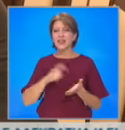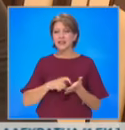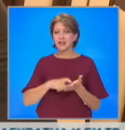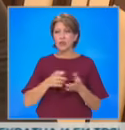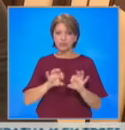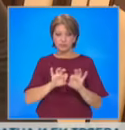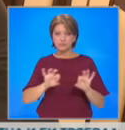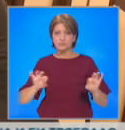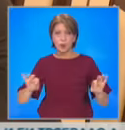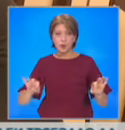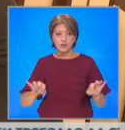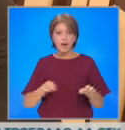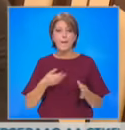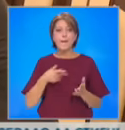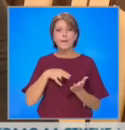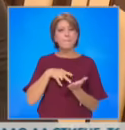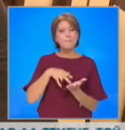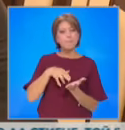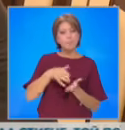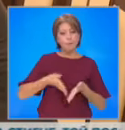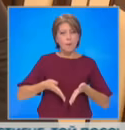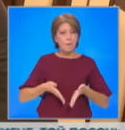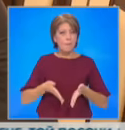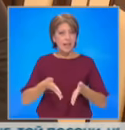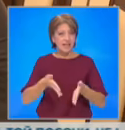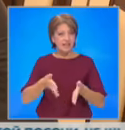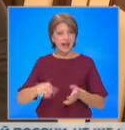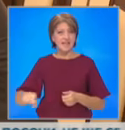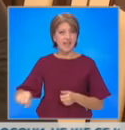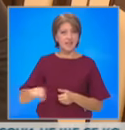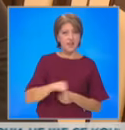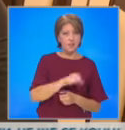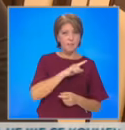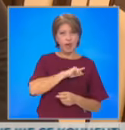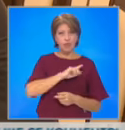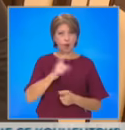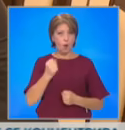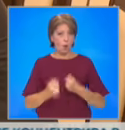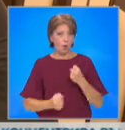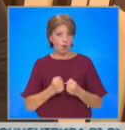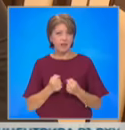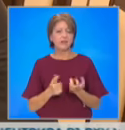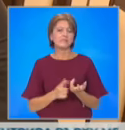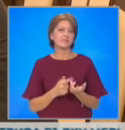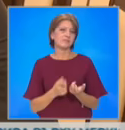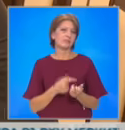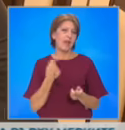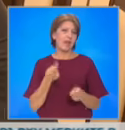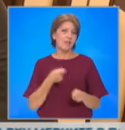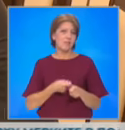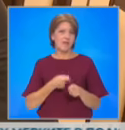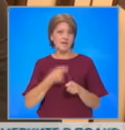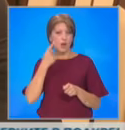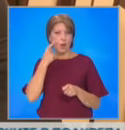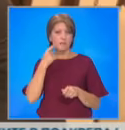което по пътя, завеждайки ме към патрулната кола, многократно се опитаха да